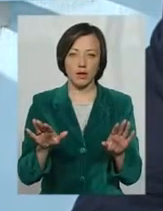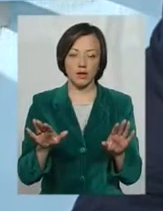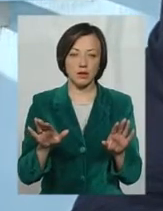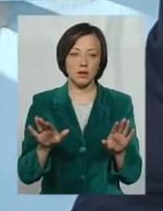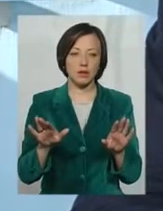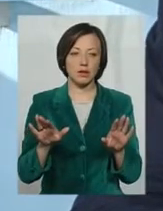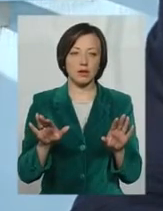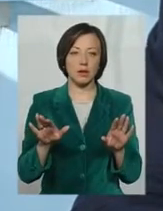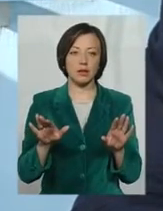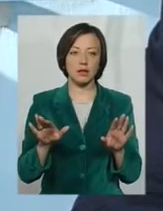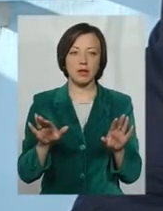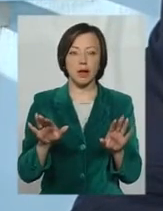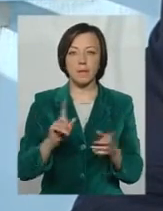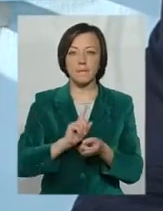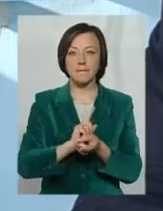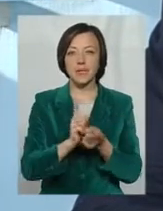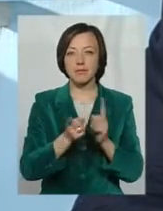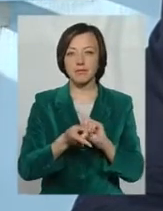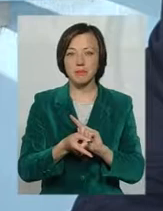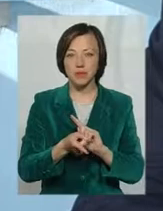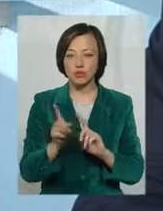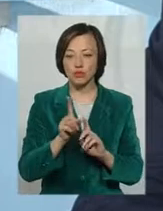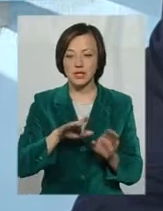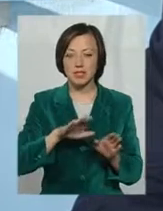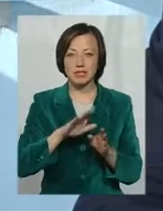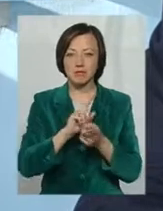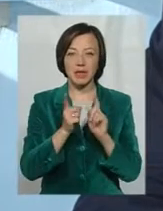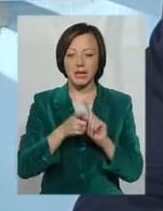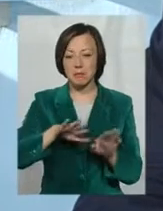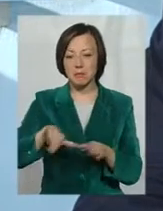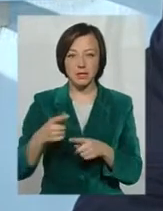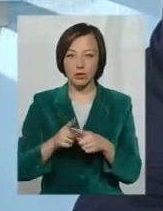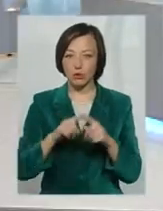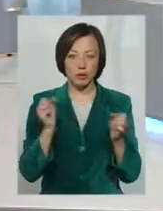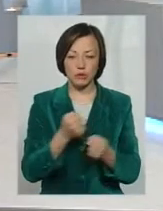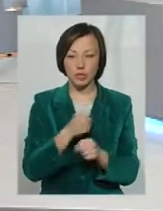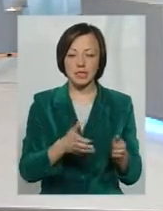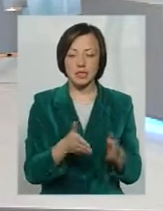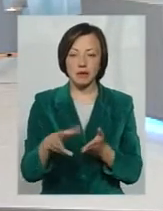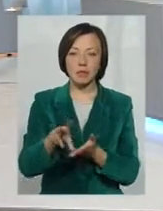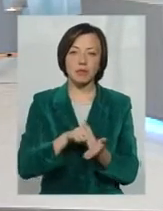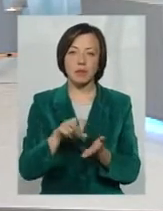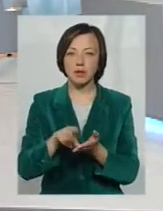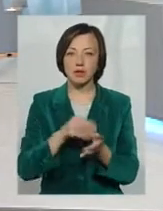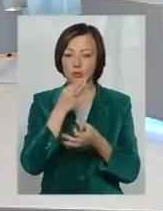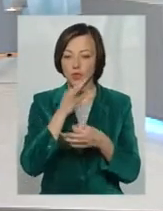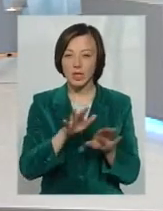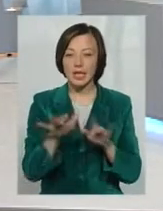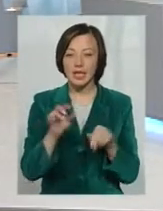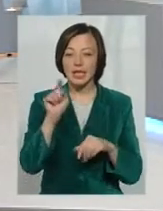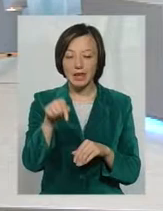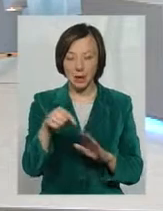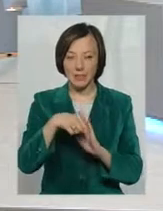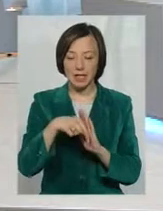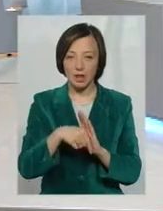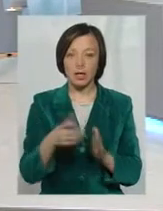будь-яку історичну підміну, навіть постфактум щось змінити не буде можливо. Тобто система записує будь-які дії в системі.